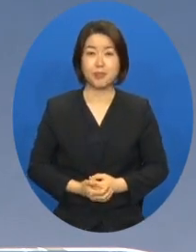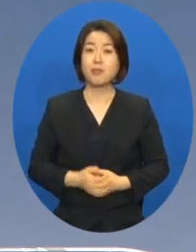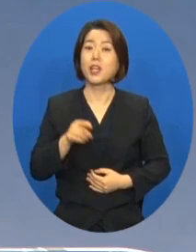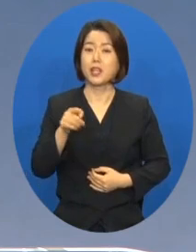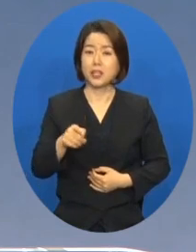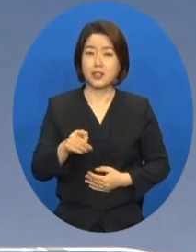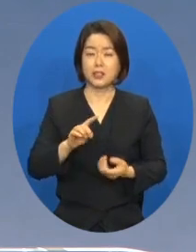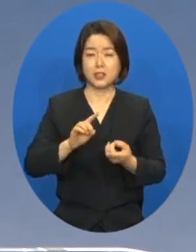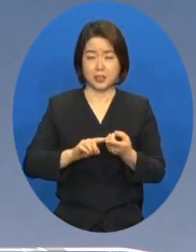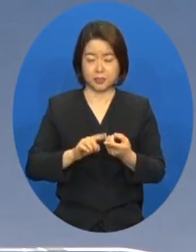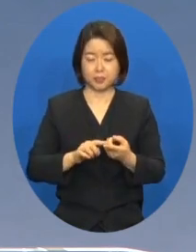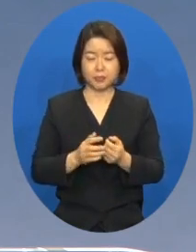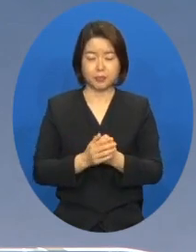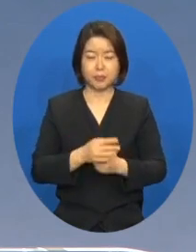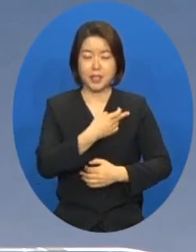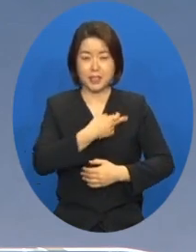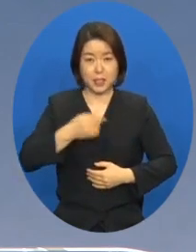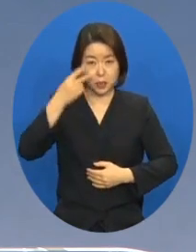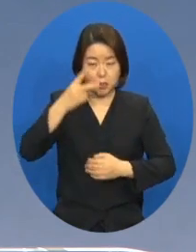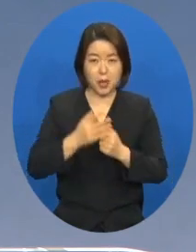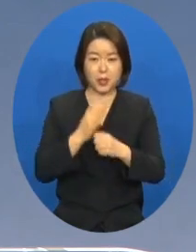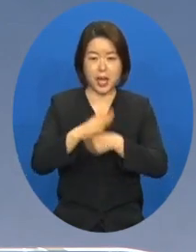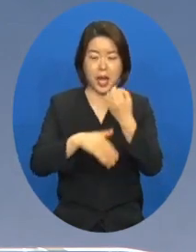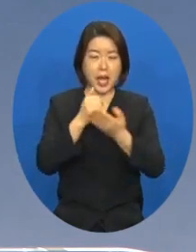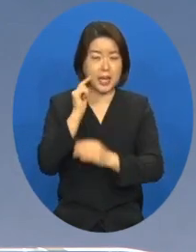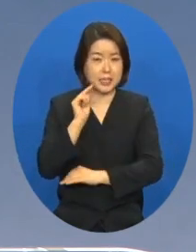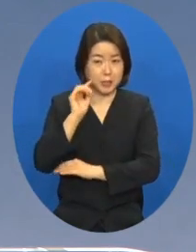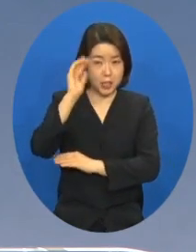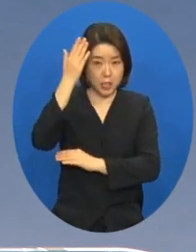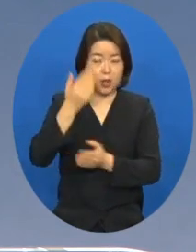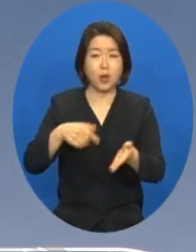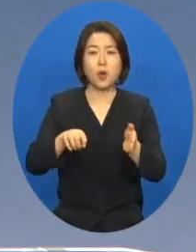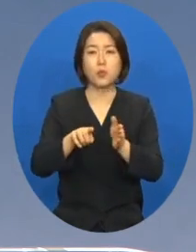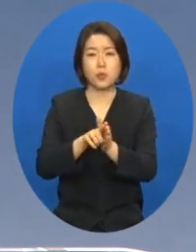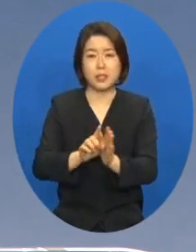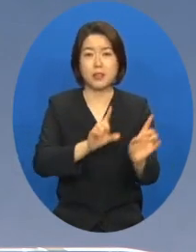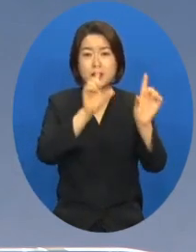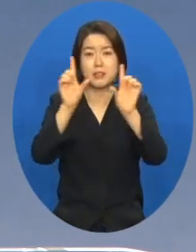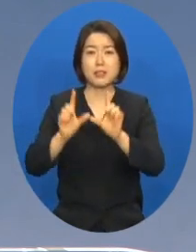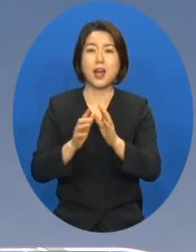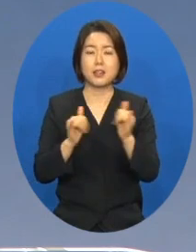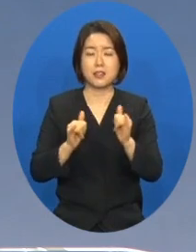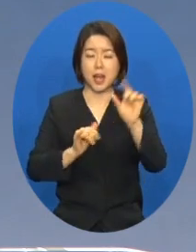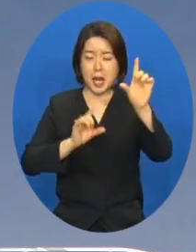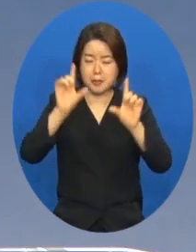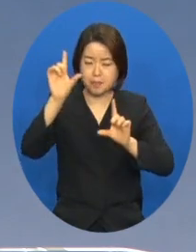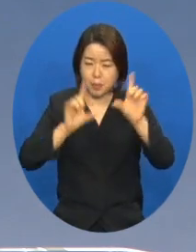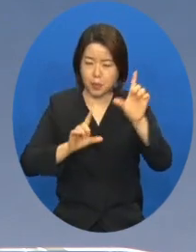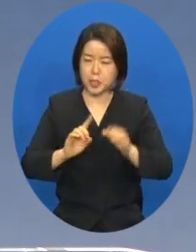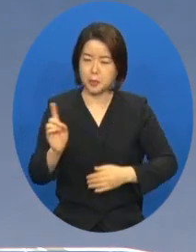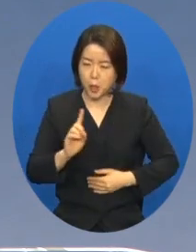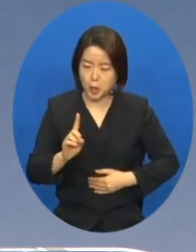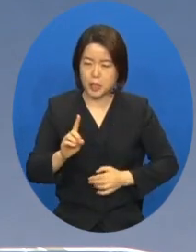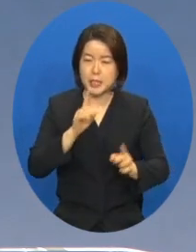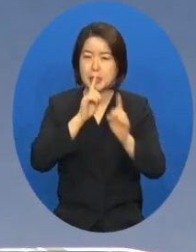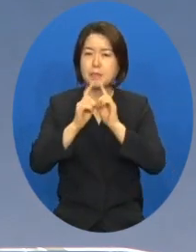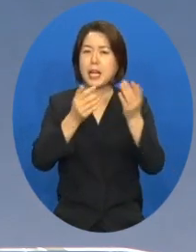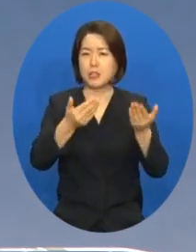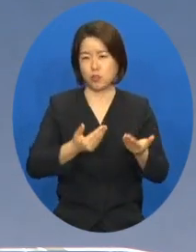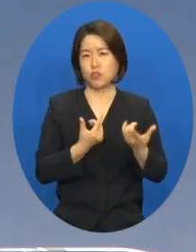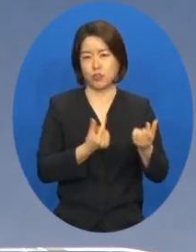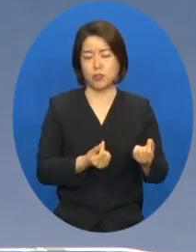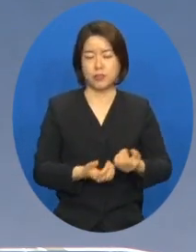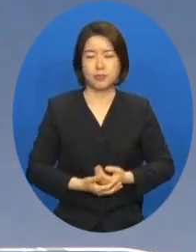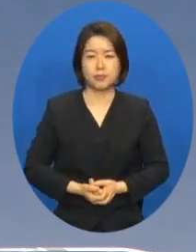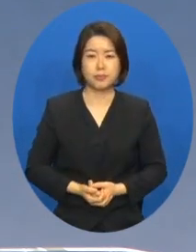이것이 바로 사도 바울이 하나님의 영광을 위해서 사는 사람의 태도가 어떤 것인지를 말씀해 주는